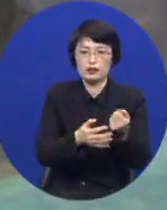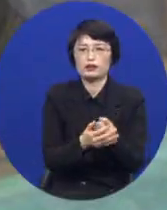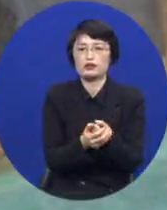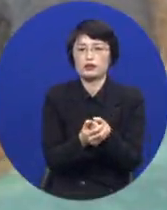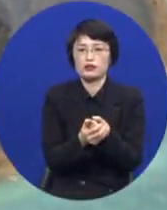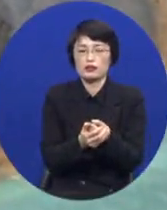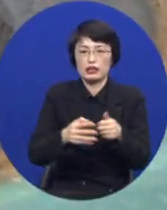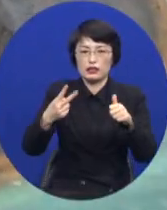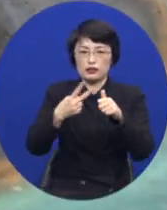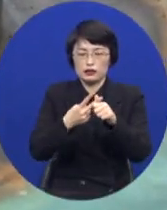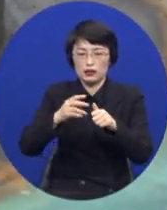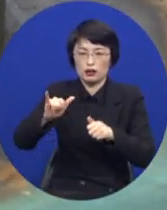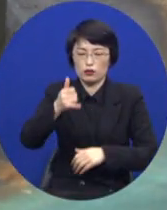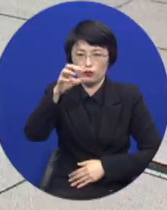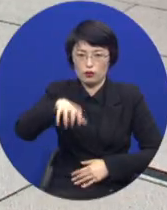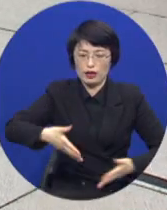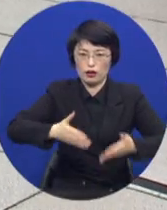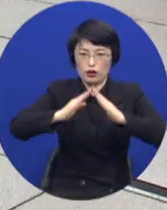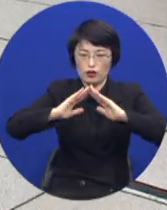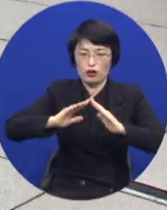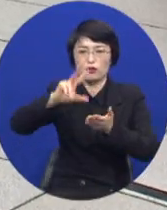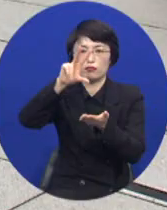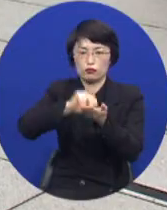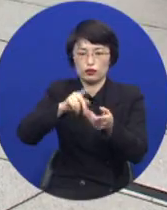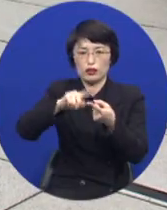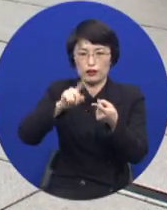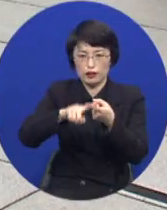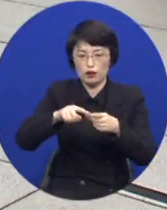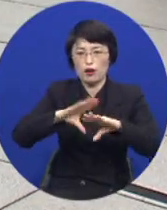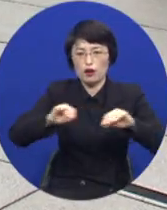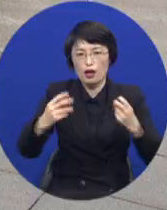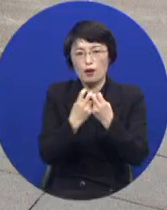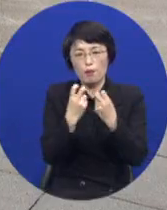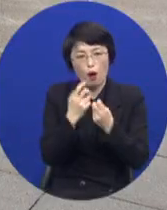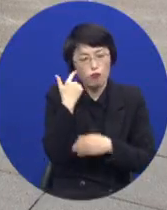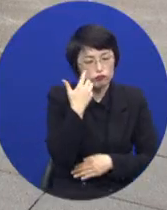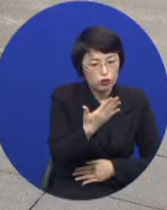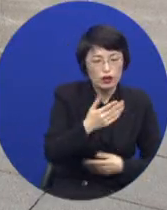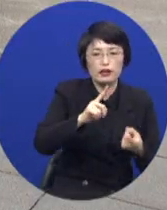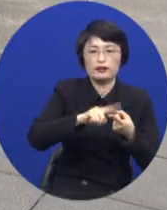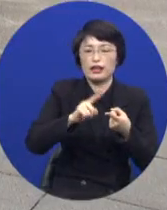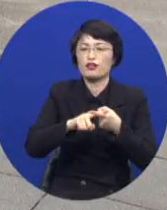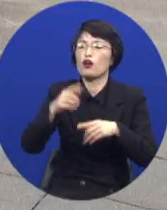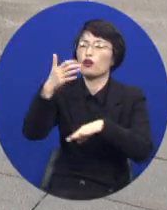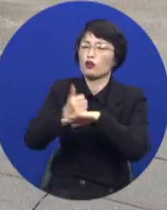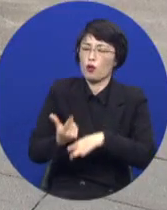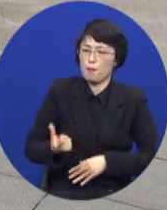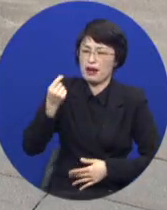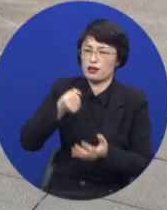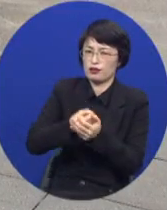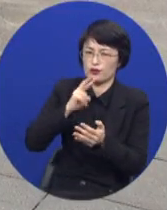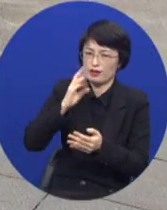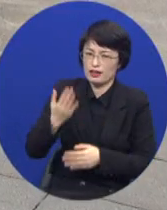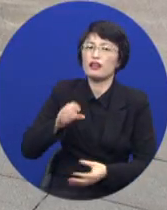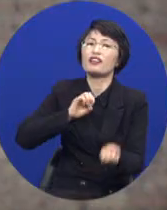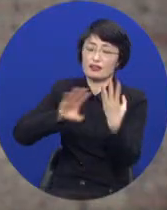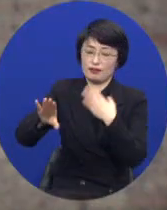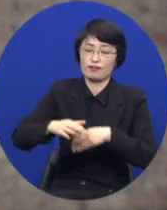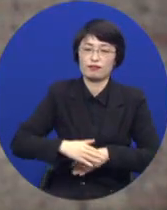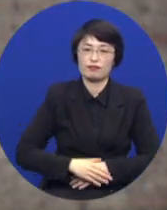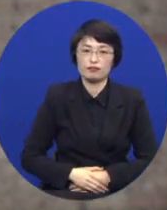j 공항 건설 문제에 대한 해법을 묻는 질문에 결론을 가능한 빨리 내려야 한다고 말했습니다